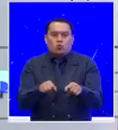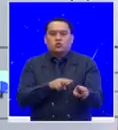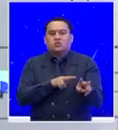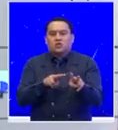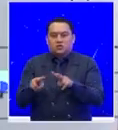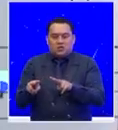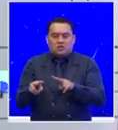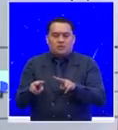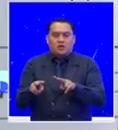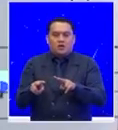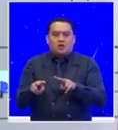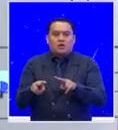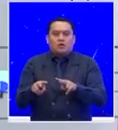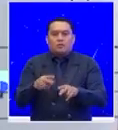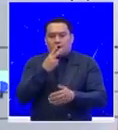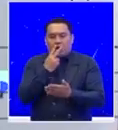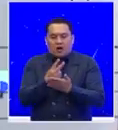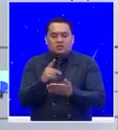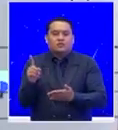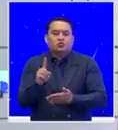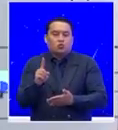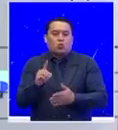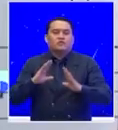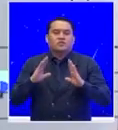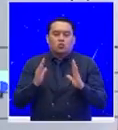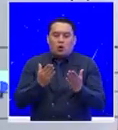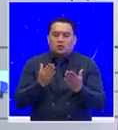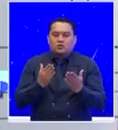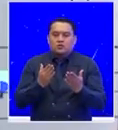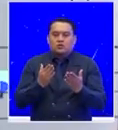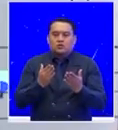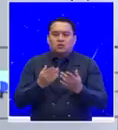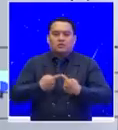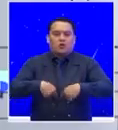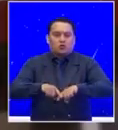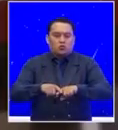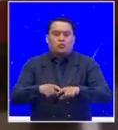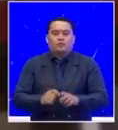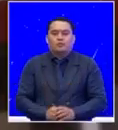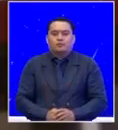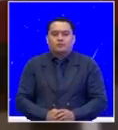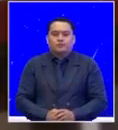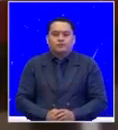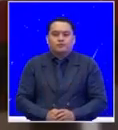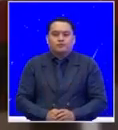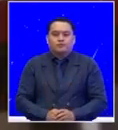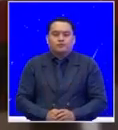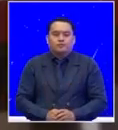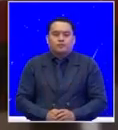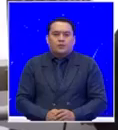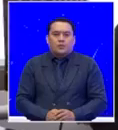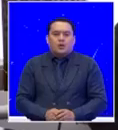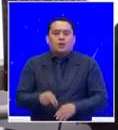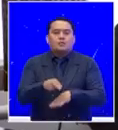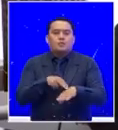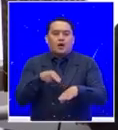ситуаций. С выводом картинки, то есть ситуации с командой штабного автомобиля. Перешли на работу в онлайн-режиме и